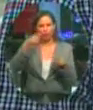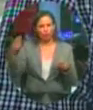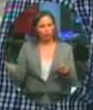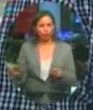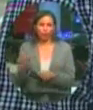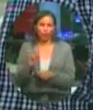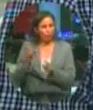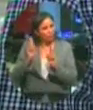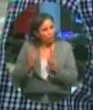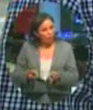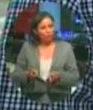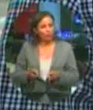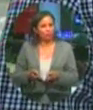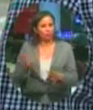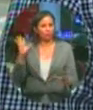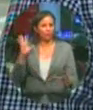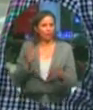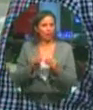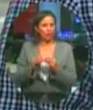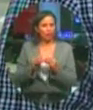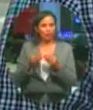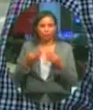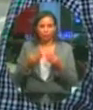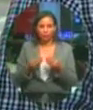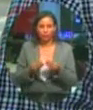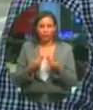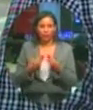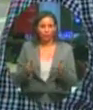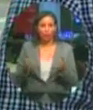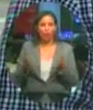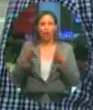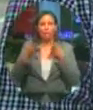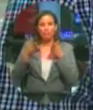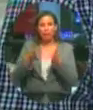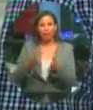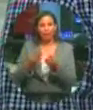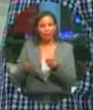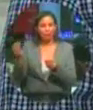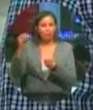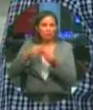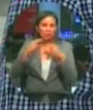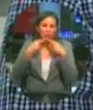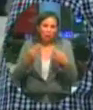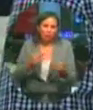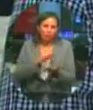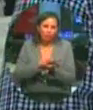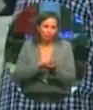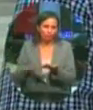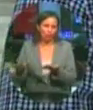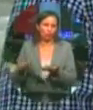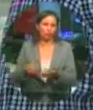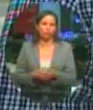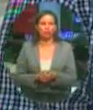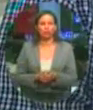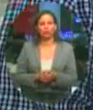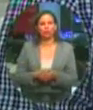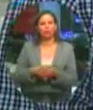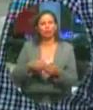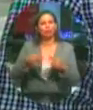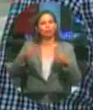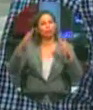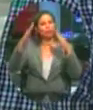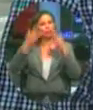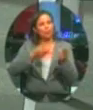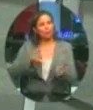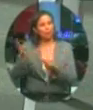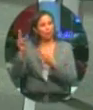ולתיקון. בסך הכל לפתוח מחלקה נוספת זה פתרון אלגנטי, פשוט. מחלקה נוספת בשערי צדק, כולם